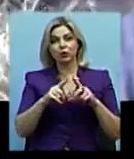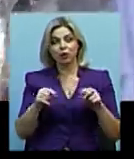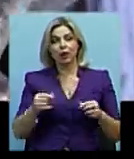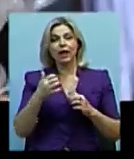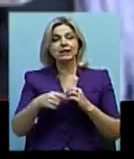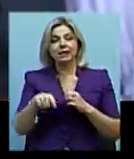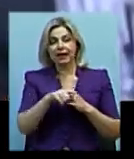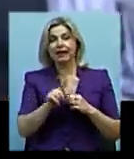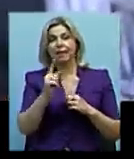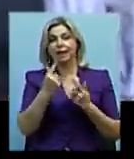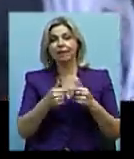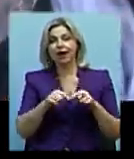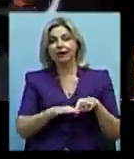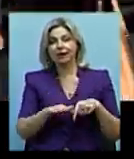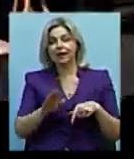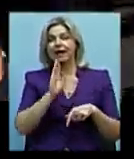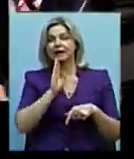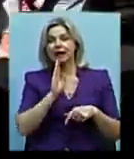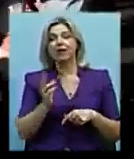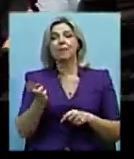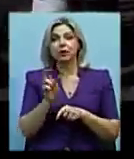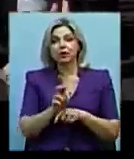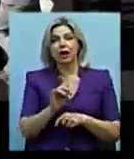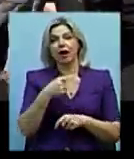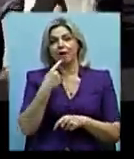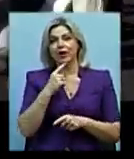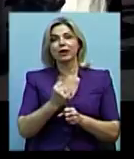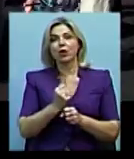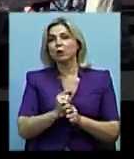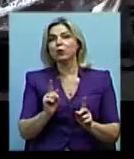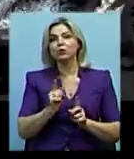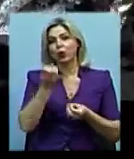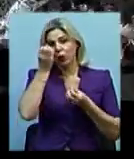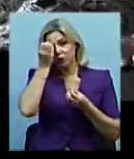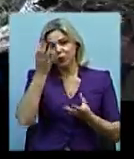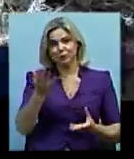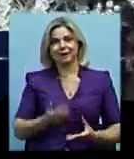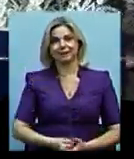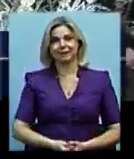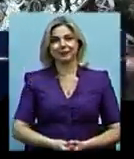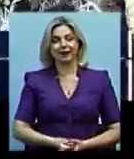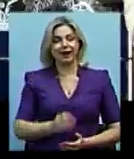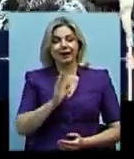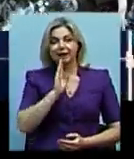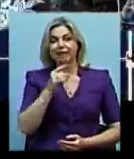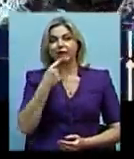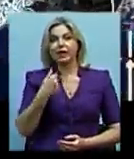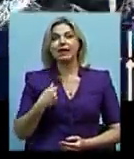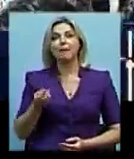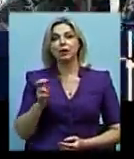сьогодні Ангеліна Вангеласт. Дівчина каже, прийшла робити щось розумне. Я прийшла в нову